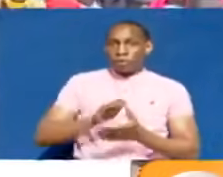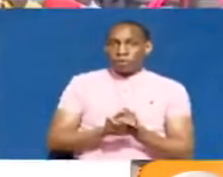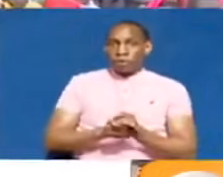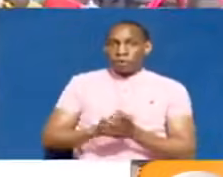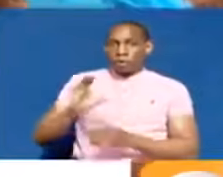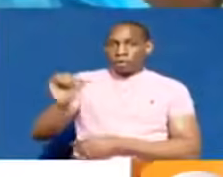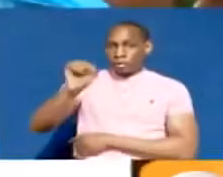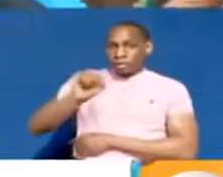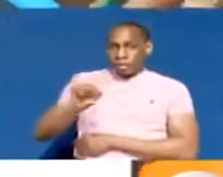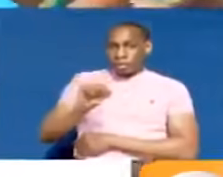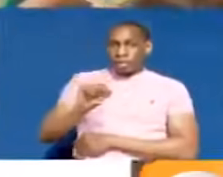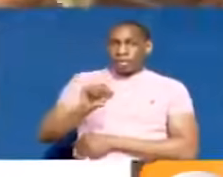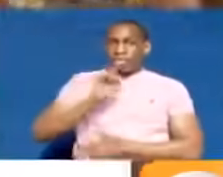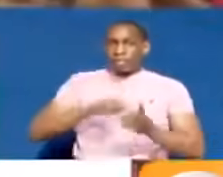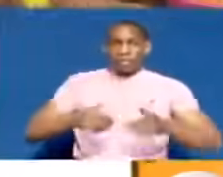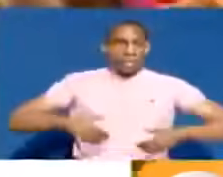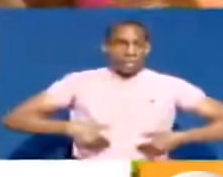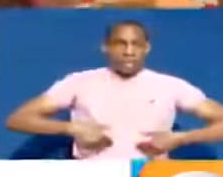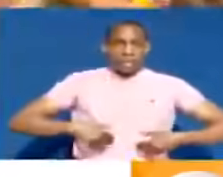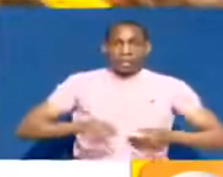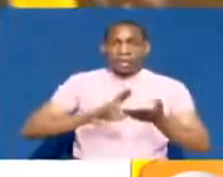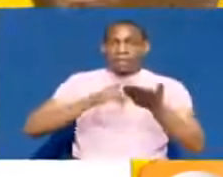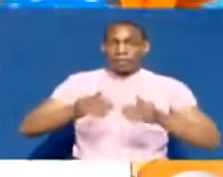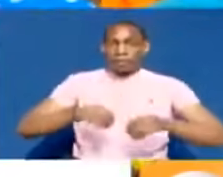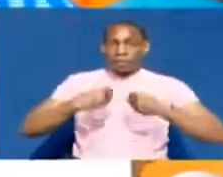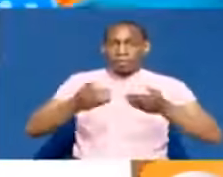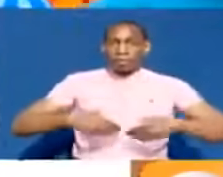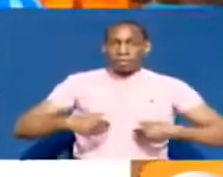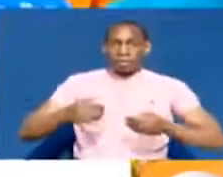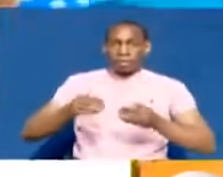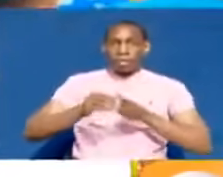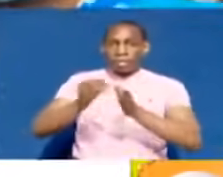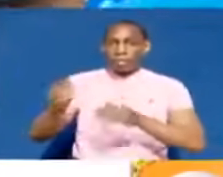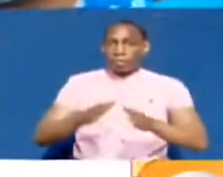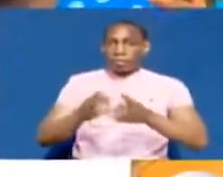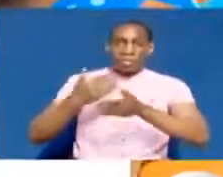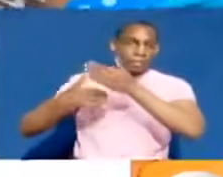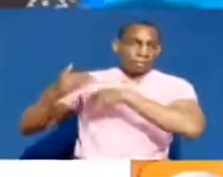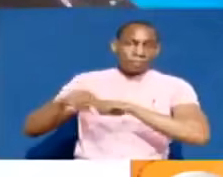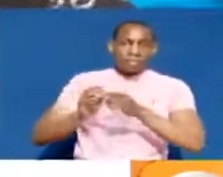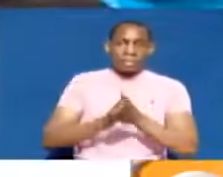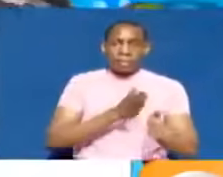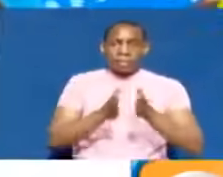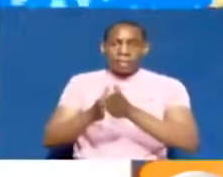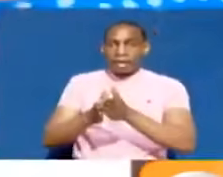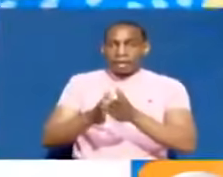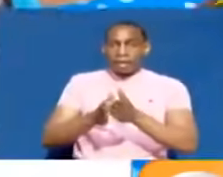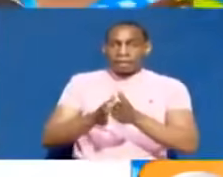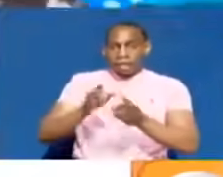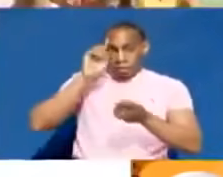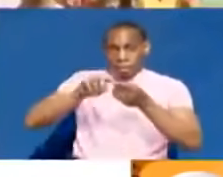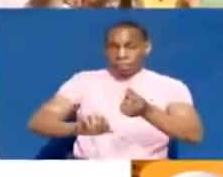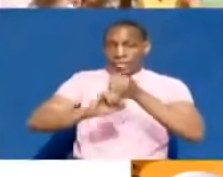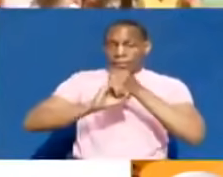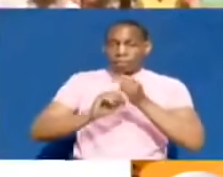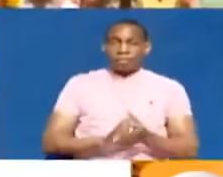baraza la mawaziri. Wandani wake wakisema Odinga ameshindwa kuwapa vijana nafasi za uongozi chamani na kuwa ni njama tu ya kutafuta uungwaji